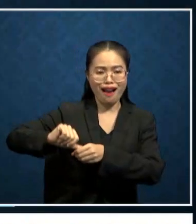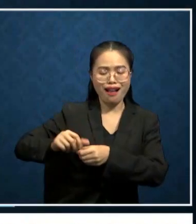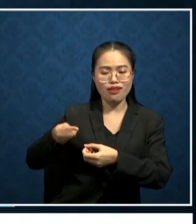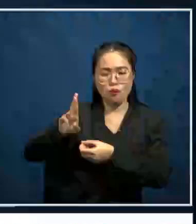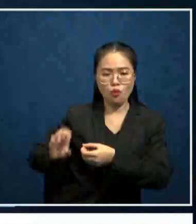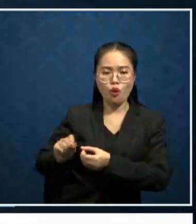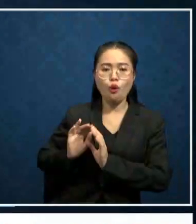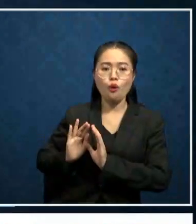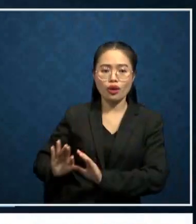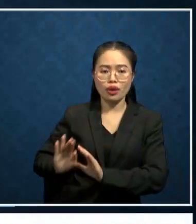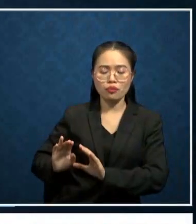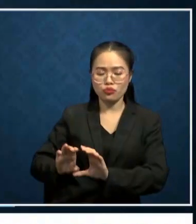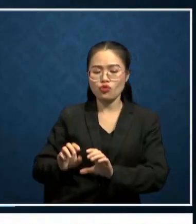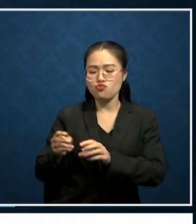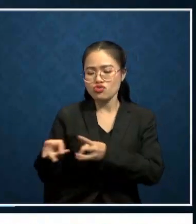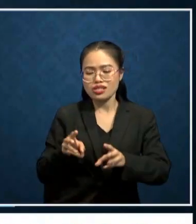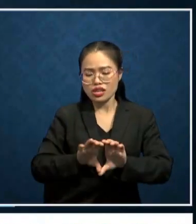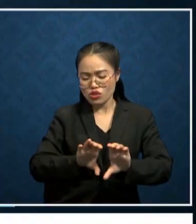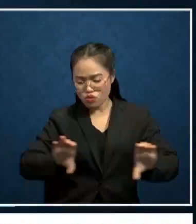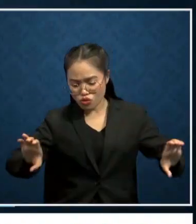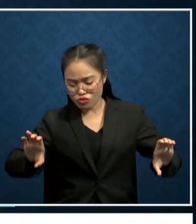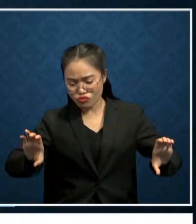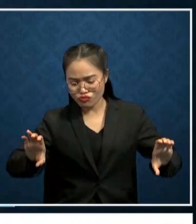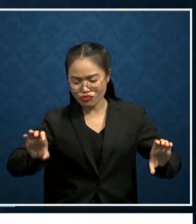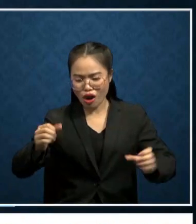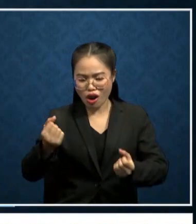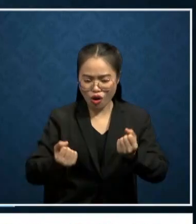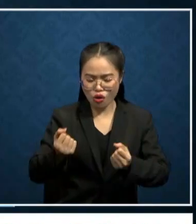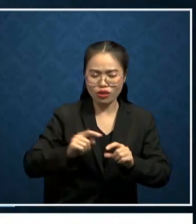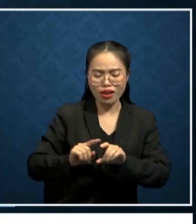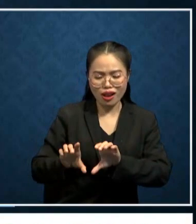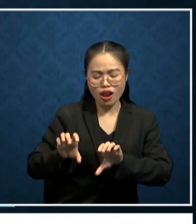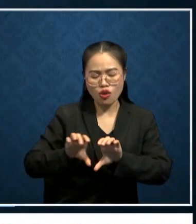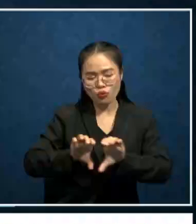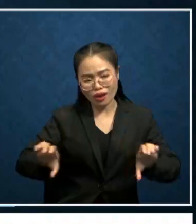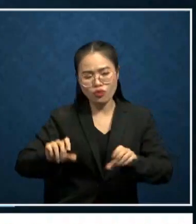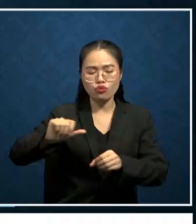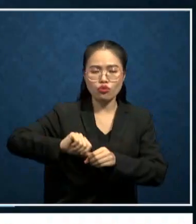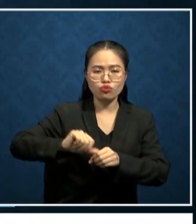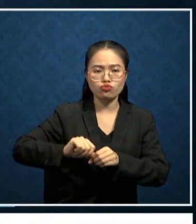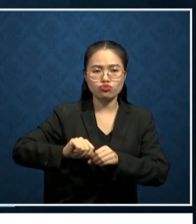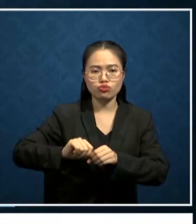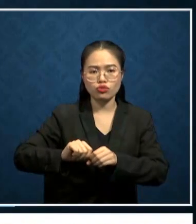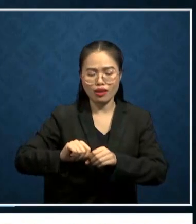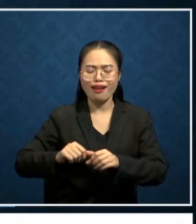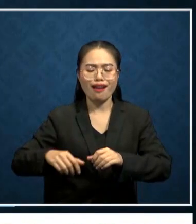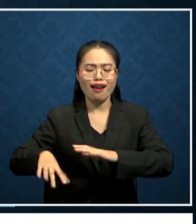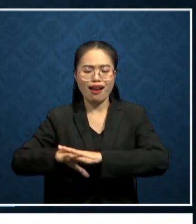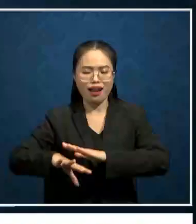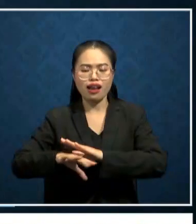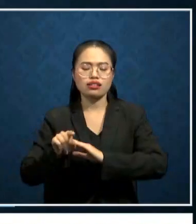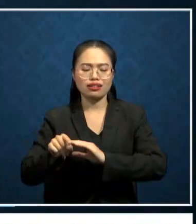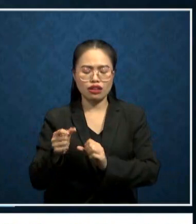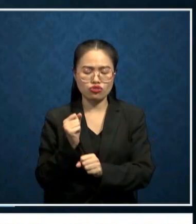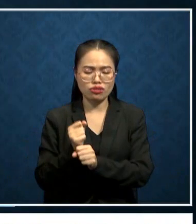ส่งหรือการกำหนดระยะเวลาในการขนถ่าย lngออกจากคลังเก็บเมื่อโครงสร้างพื้นฐานด้านพลังงานยังคงอยู่ในกลุ่มผู้